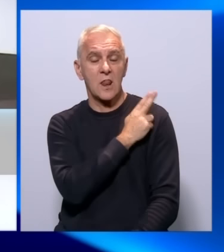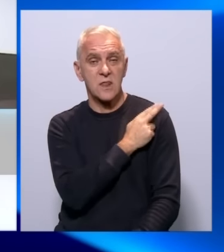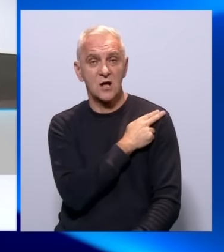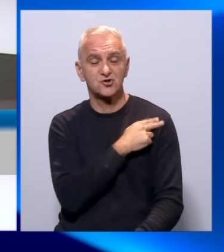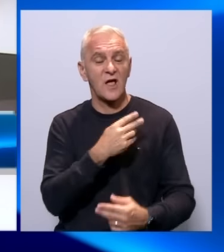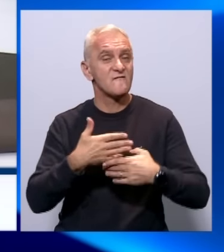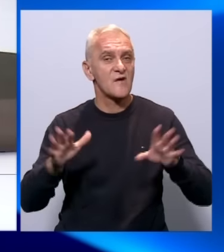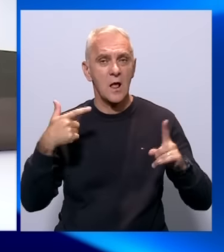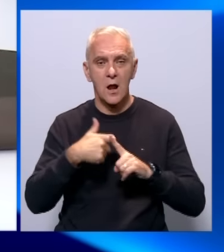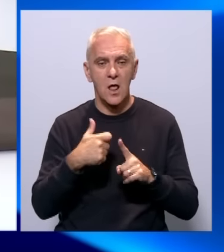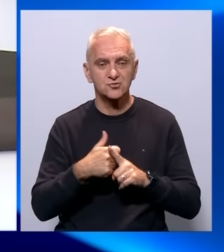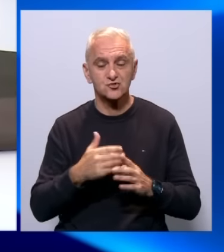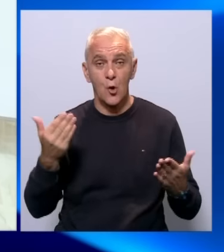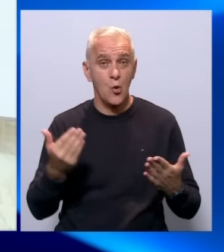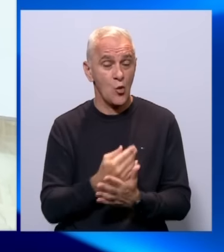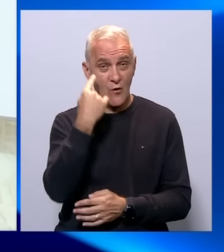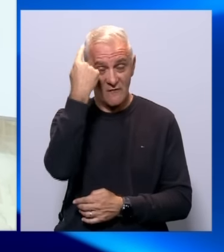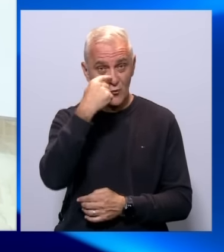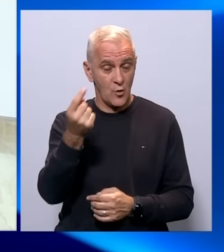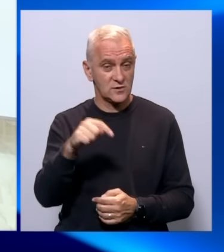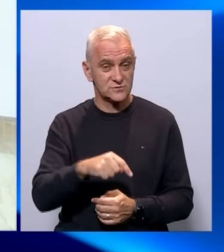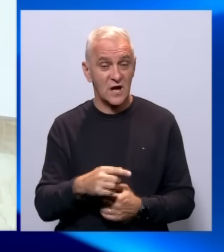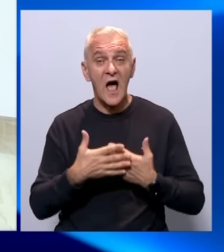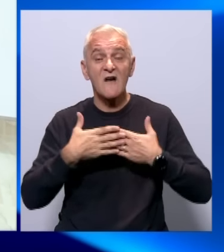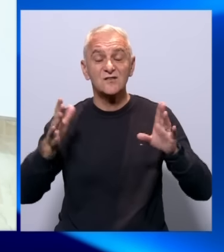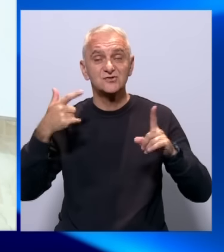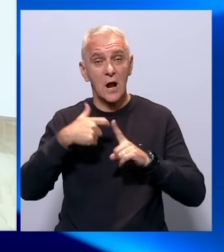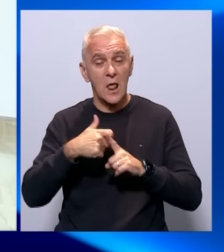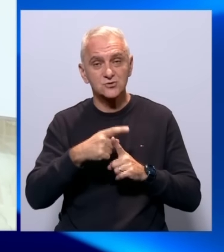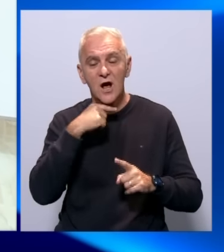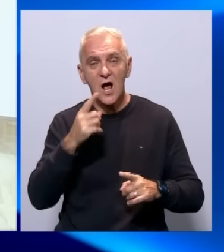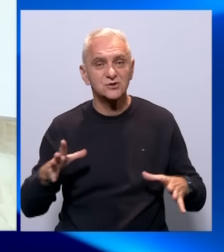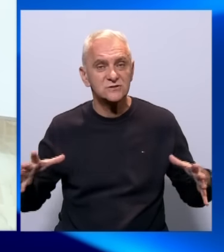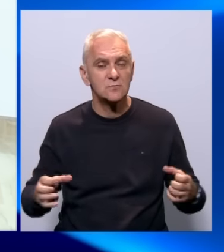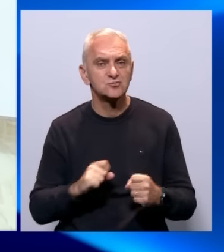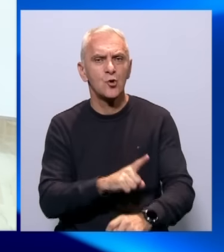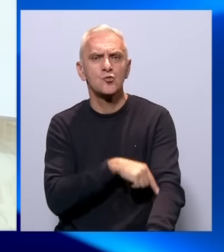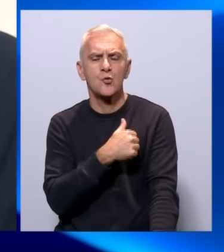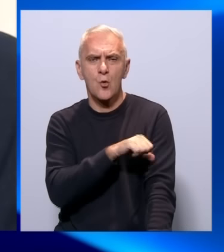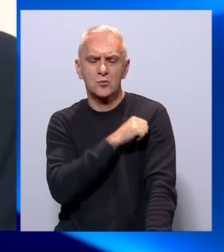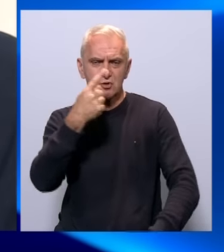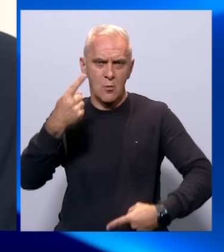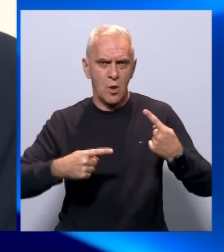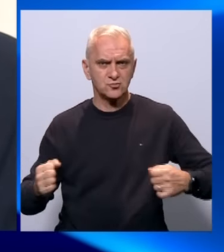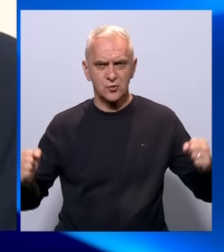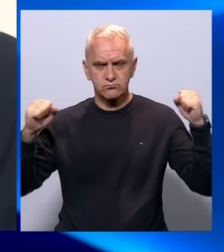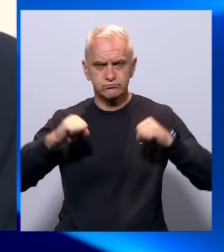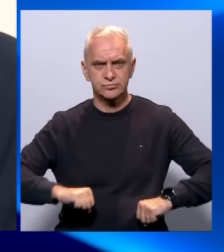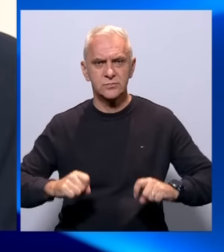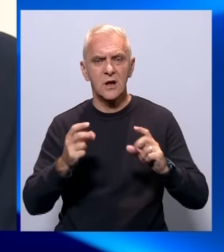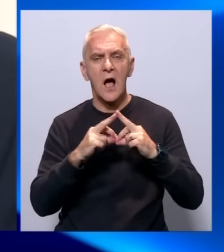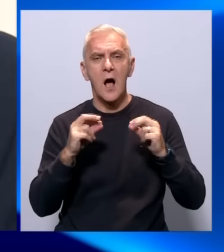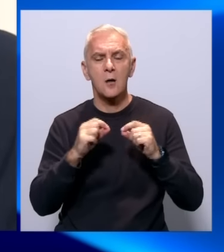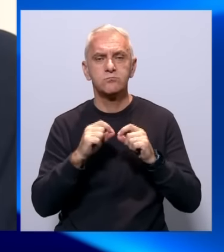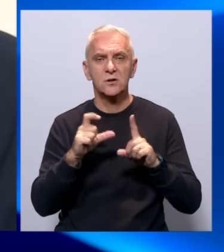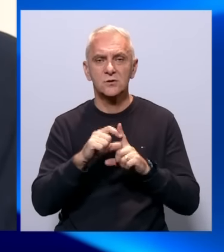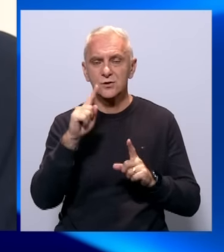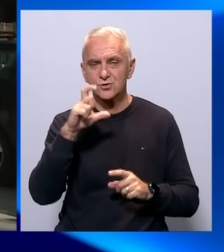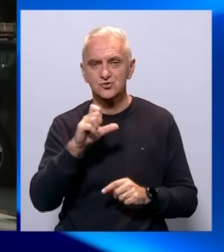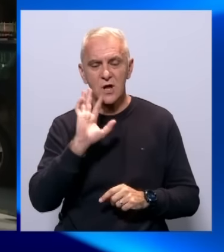lice političke scene u BiH, no za većinu Kladuščana spasilac od dugogodišnje političke vladavine Fikreta Abdića i